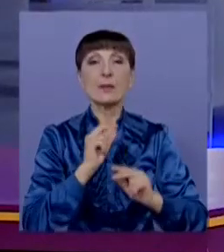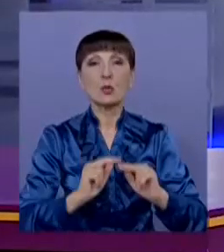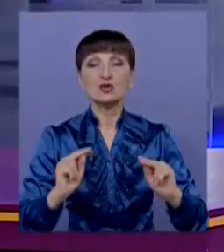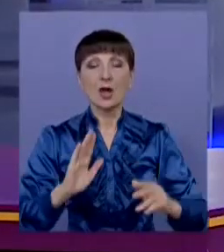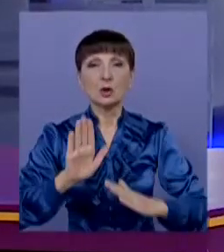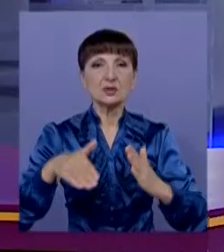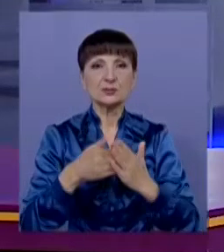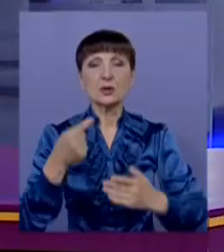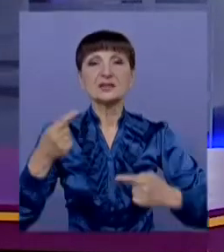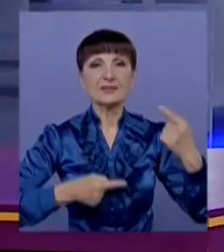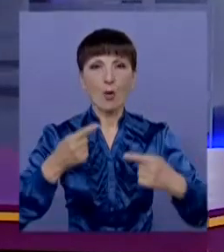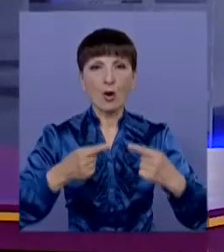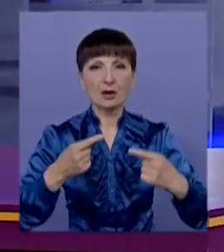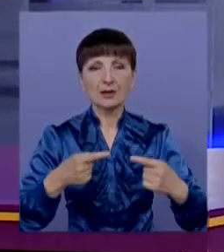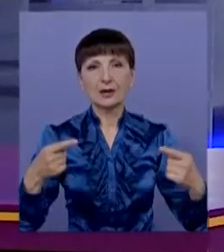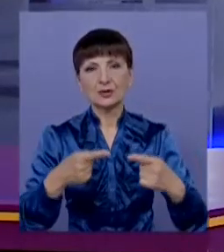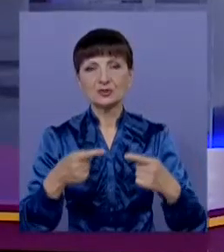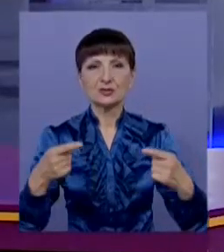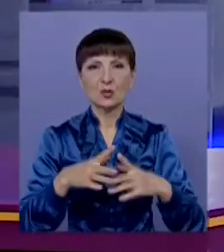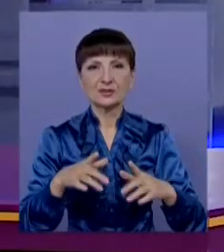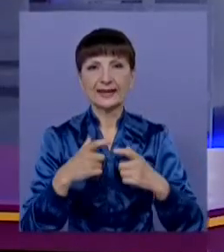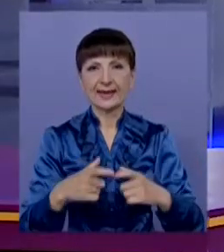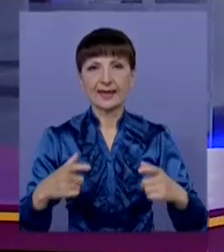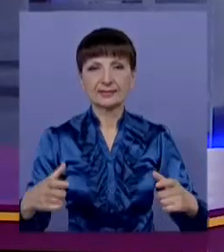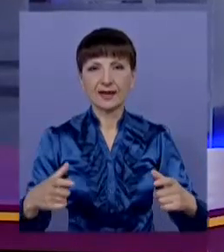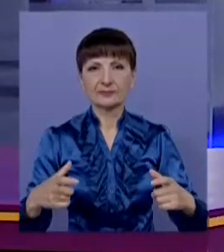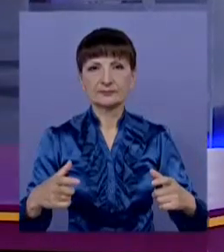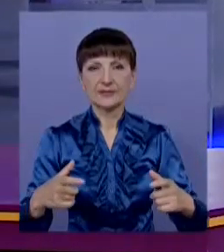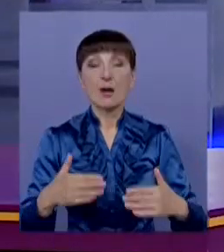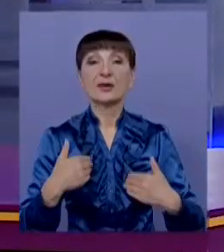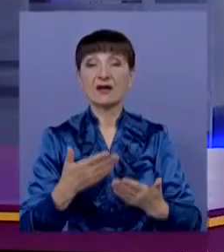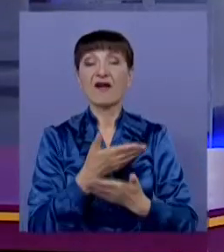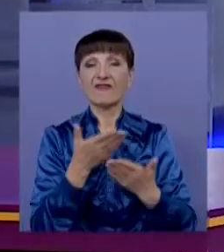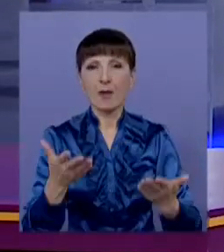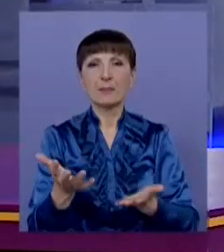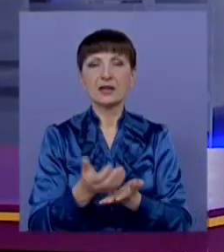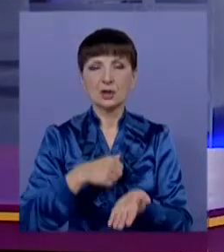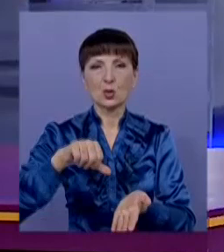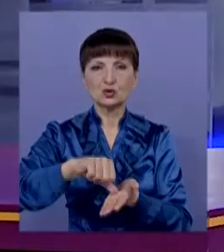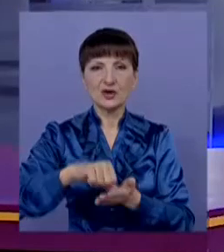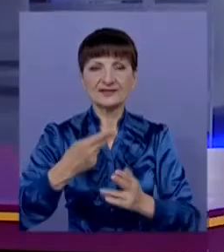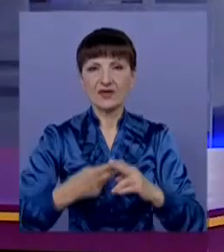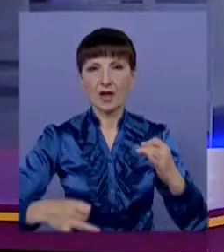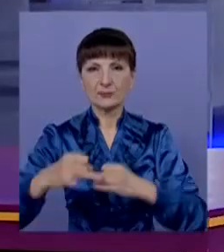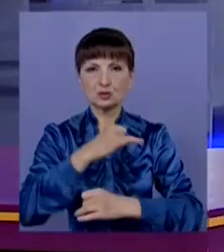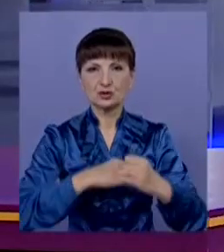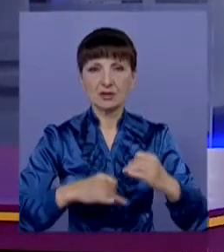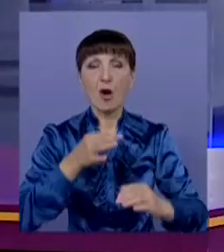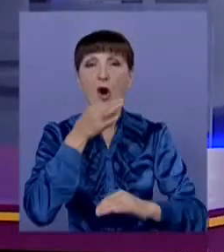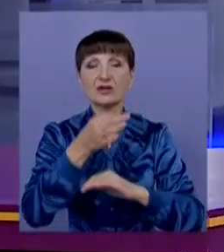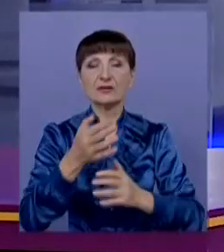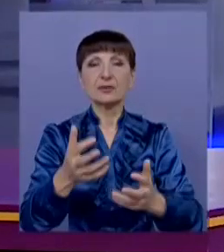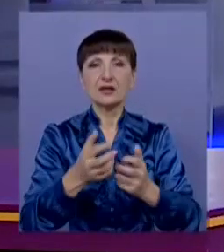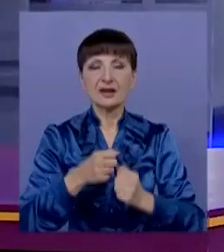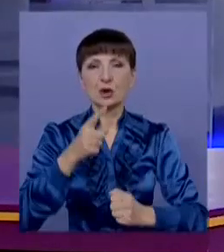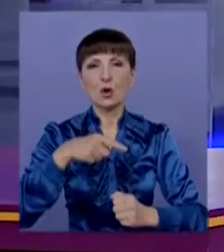пор спорят на тему объективности единого национального тестирования. Предлагаю и вам принять участие в этой дискуссии. Ответы по-прежнему принимаются